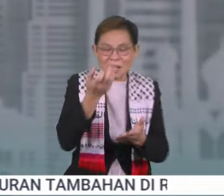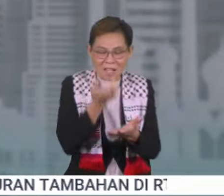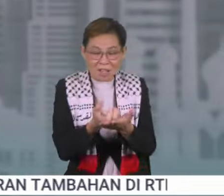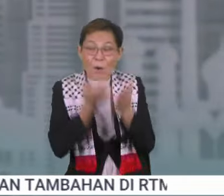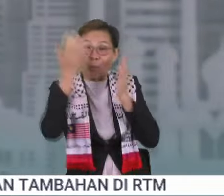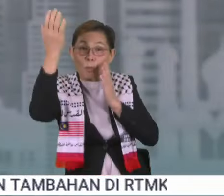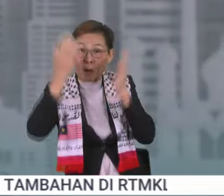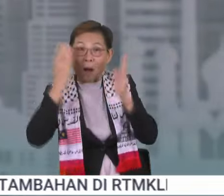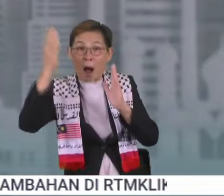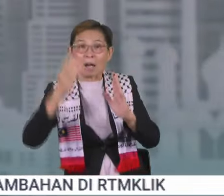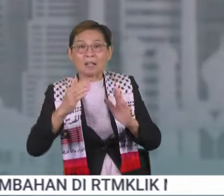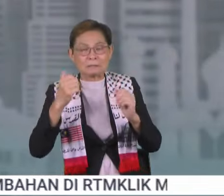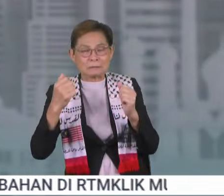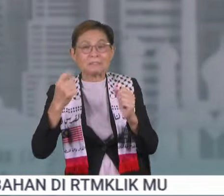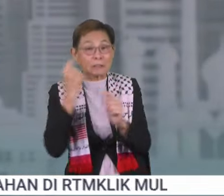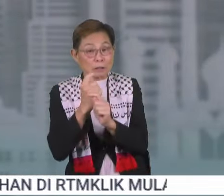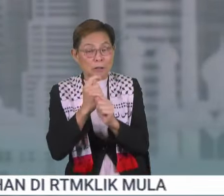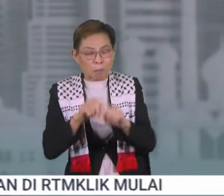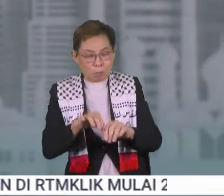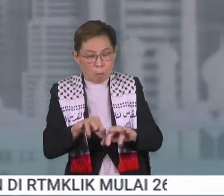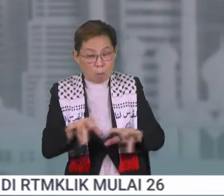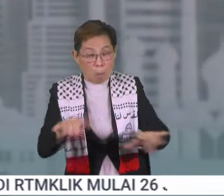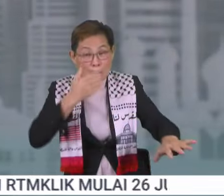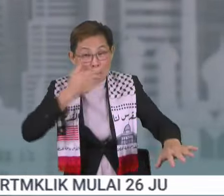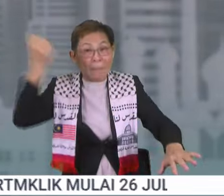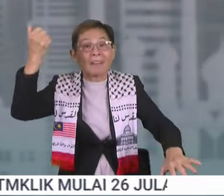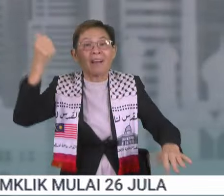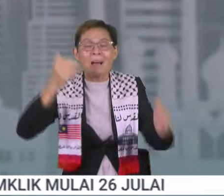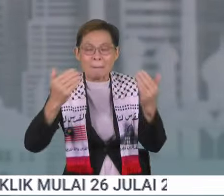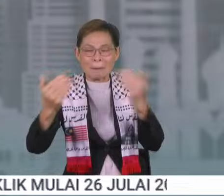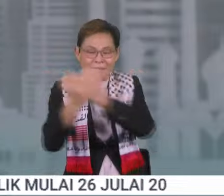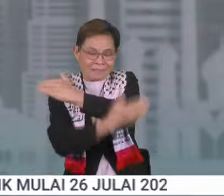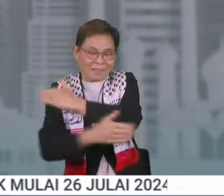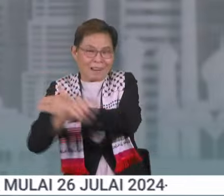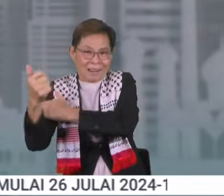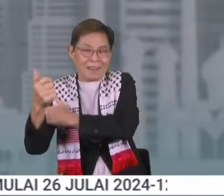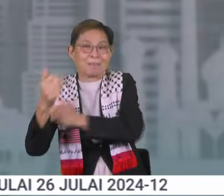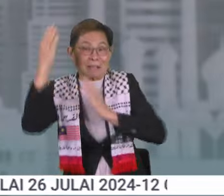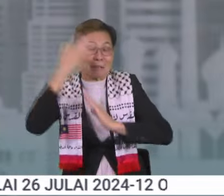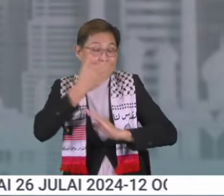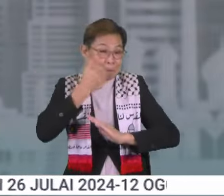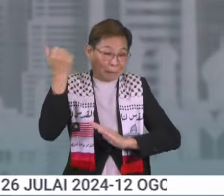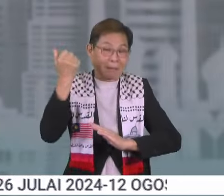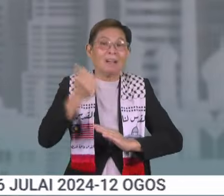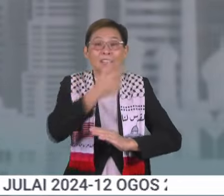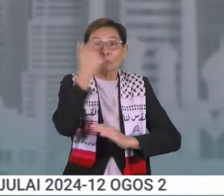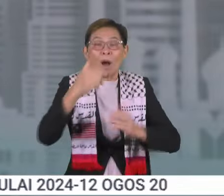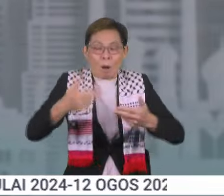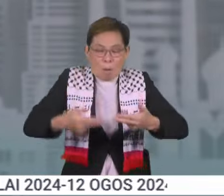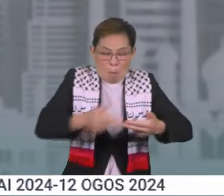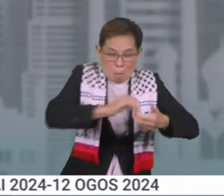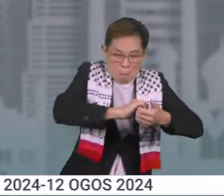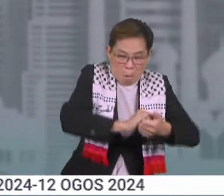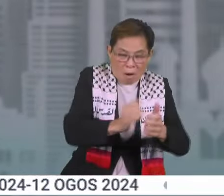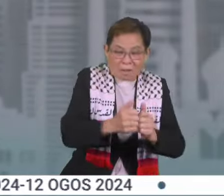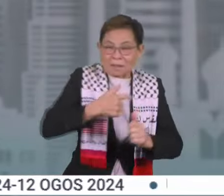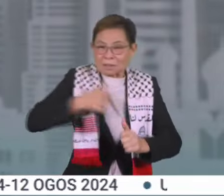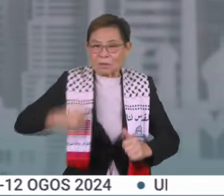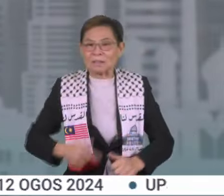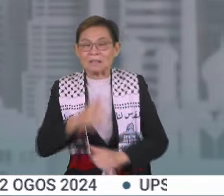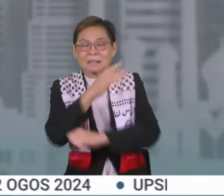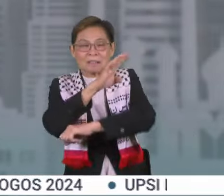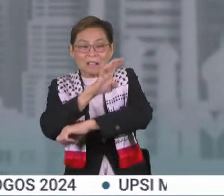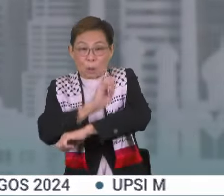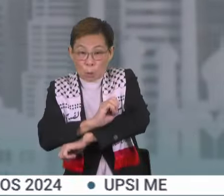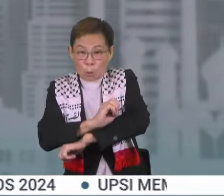Ekonomi Malaysia akan tetap berkembang lebih baik berbanding negara lain kerana hubungannya yang kukuh dengan China. Ketua